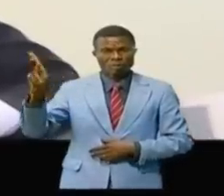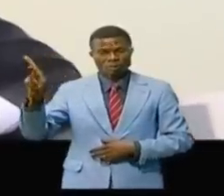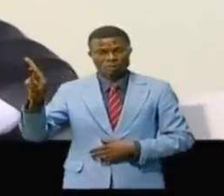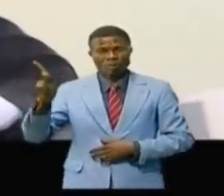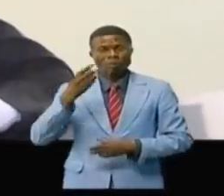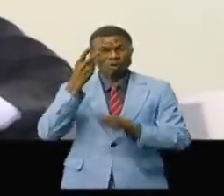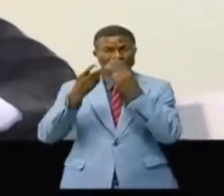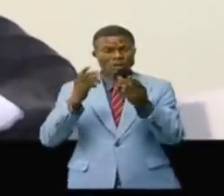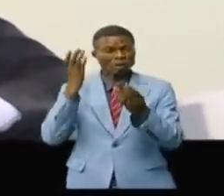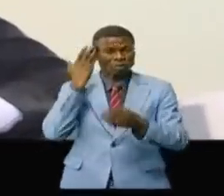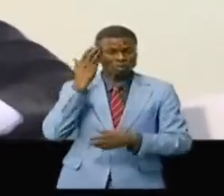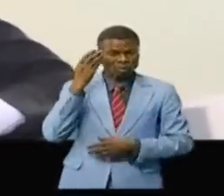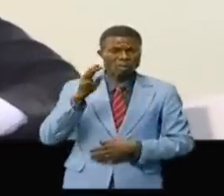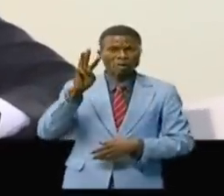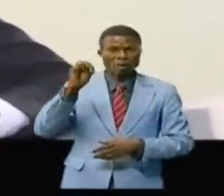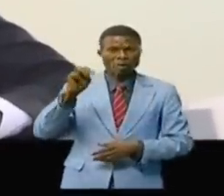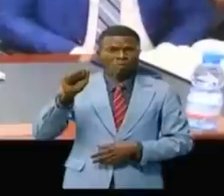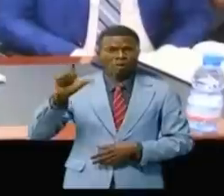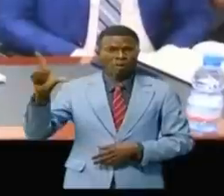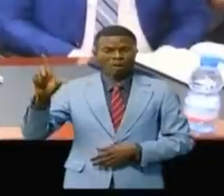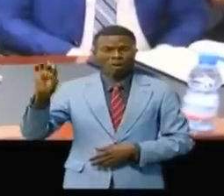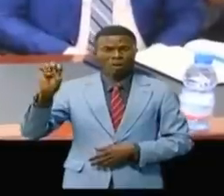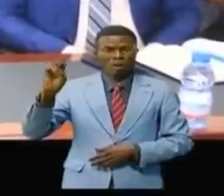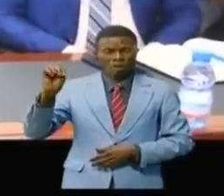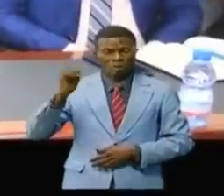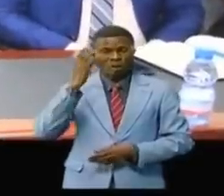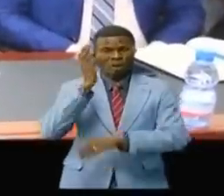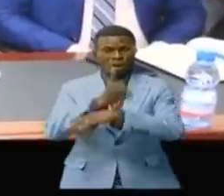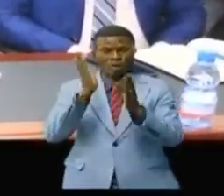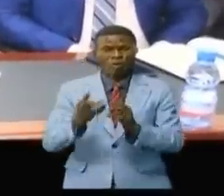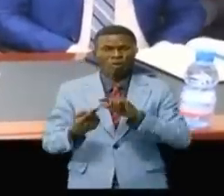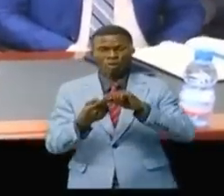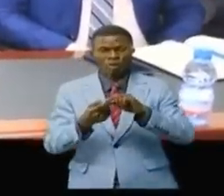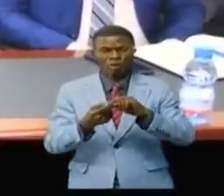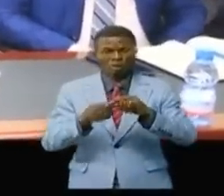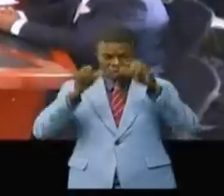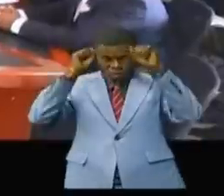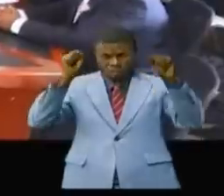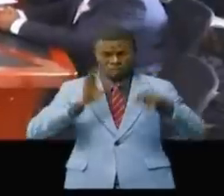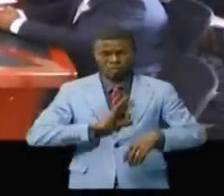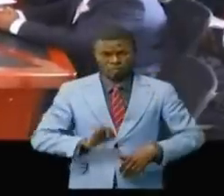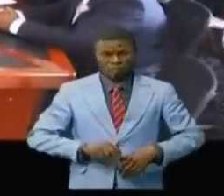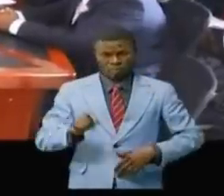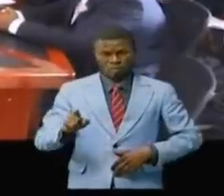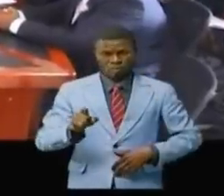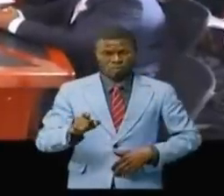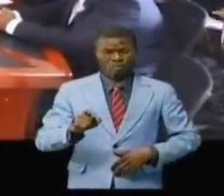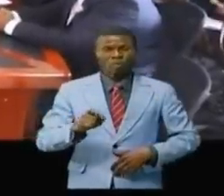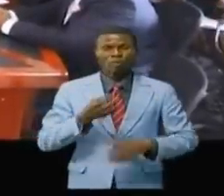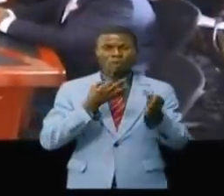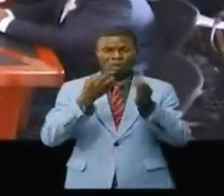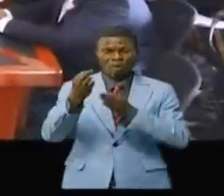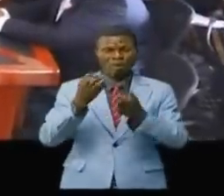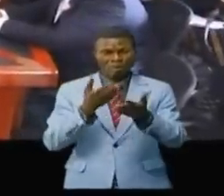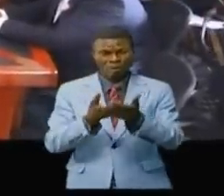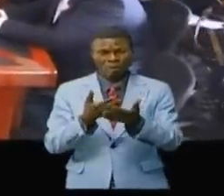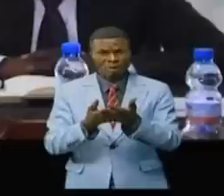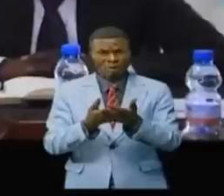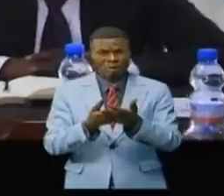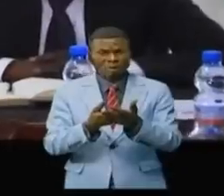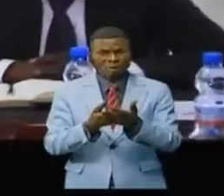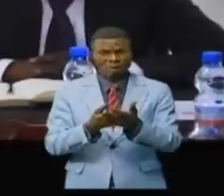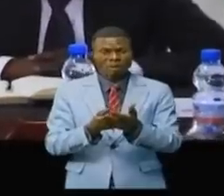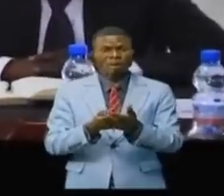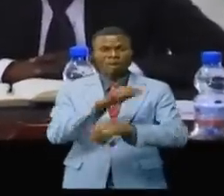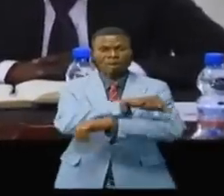Philippe Ngwala Malemba, conseiller spécial du chef de l'État et coordonnateur de la CAPUDC. Dans un exposé magistral, rendu au